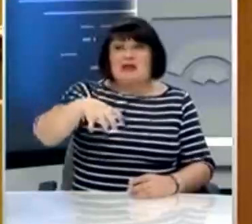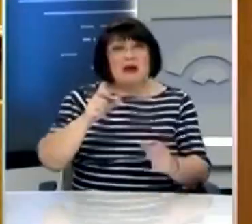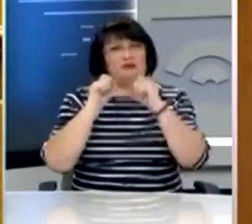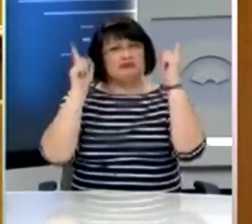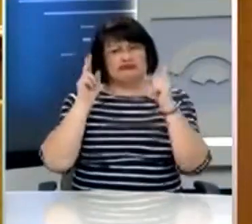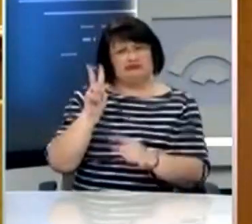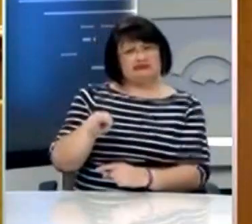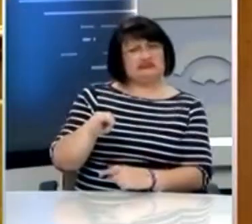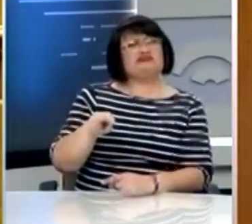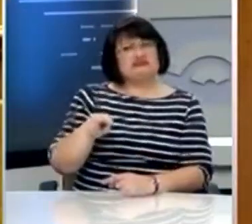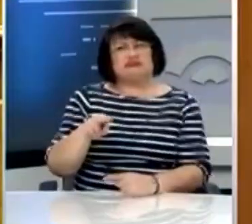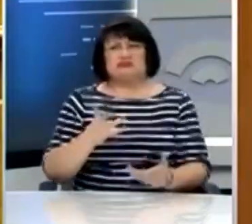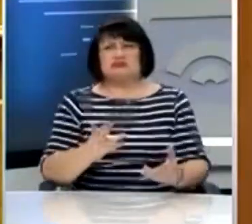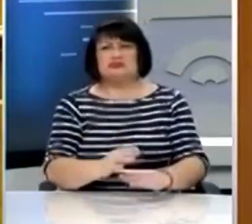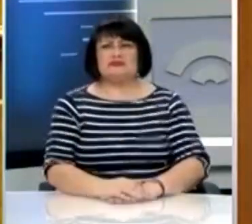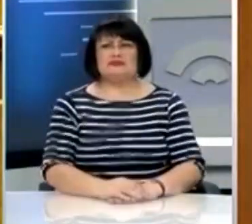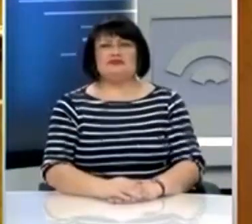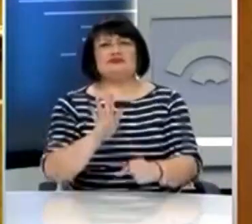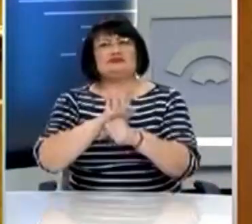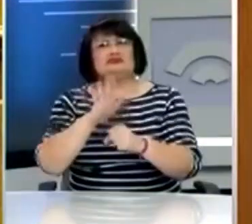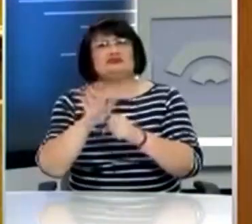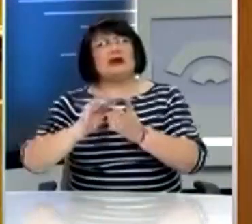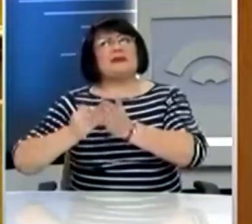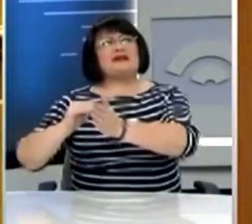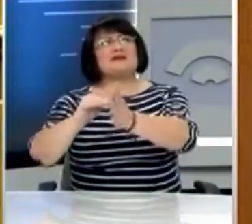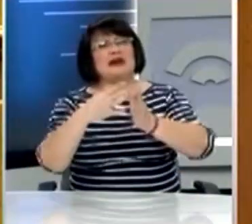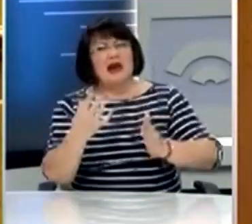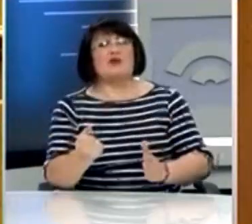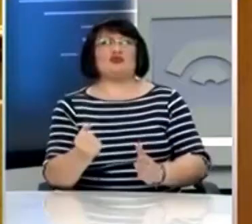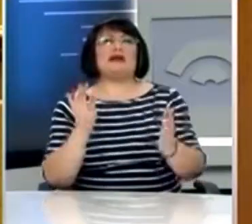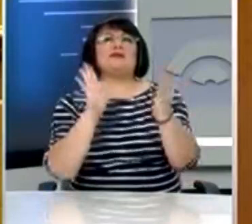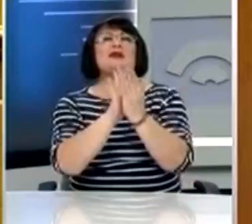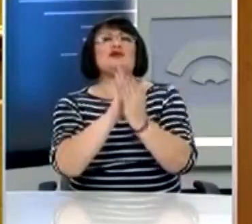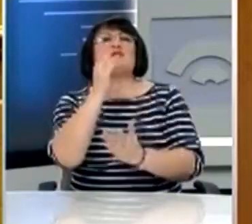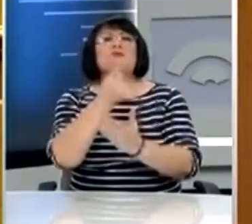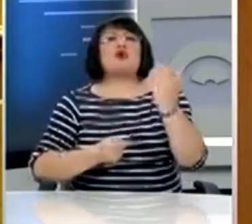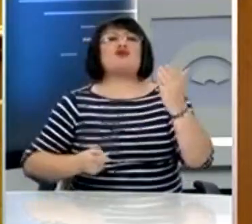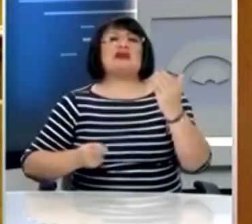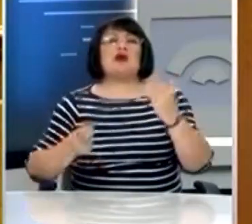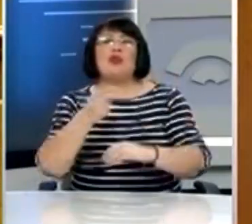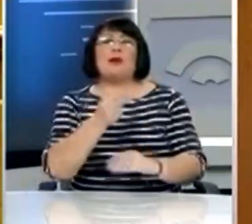εντύπωση από την πληρότητα των υπηρεσιών στην αντιμετώπιση του προσφυγικού.